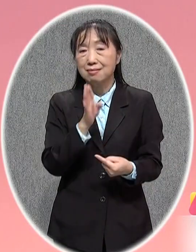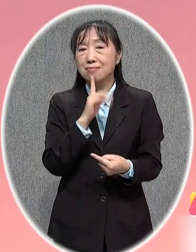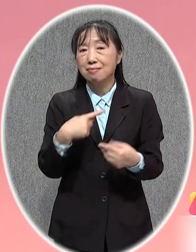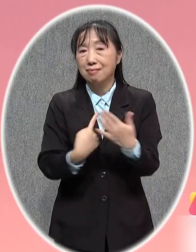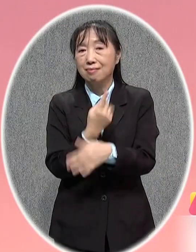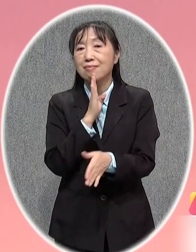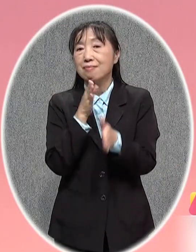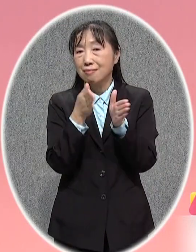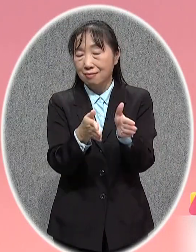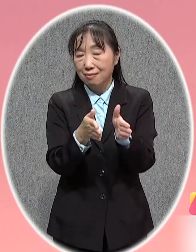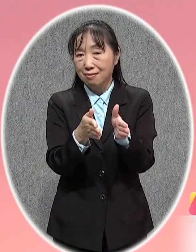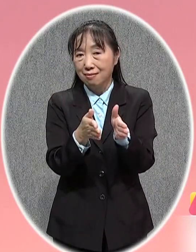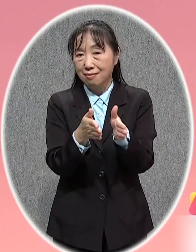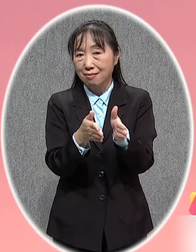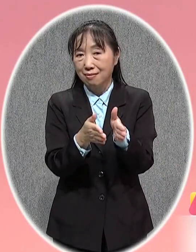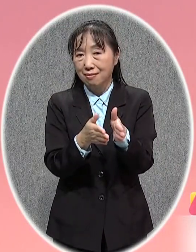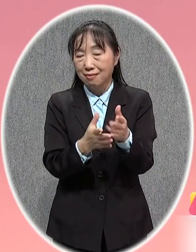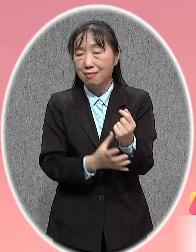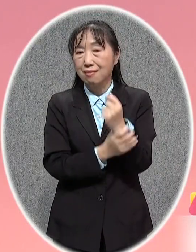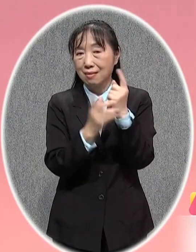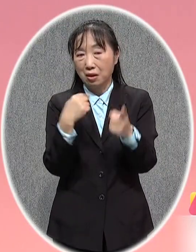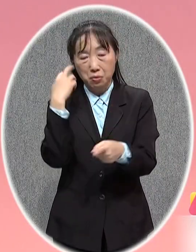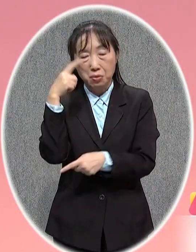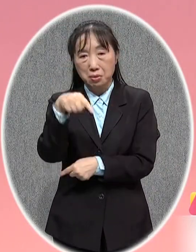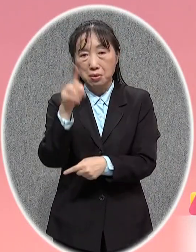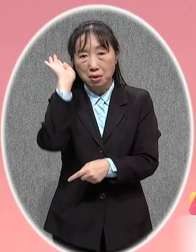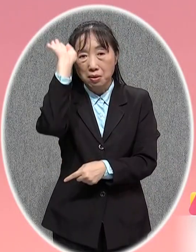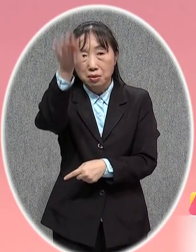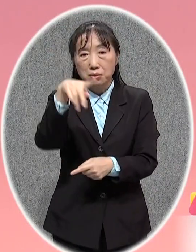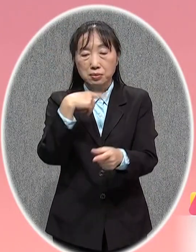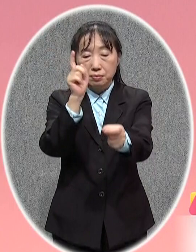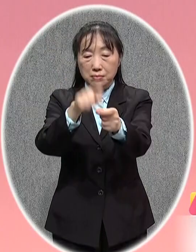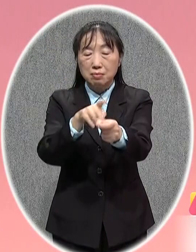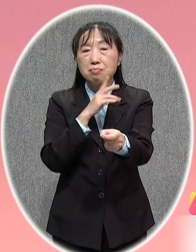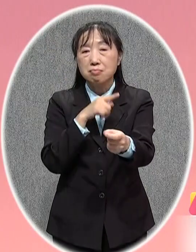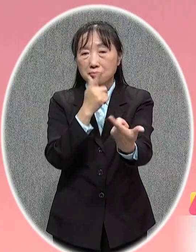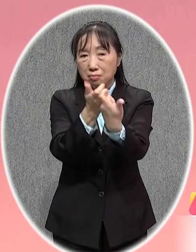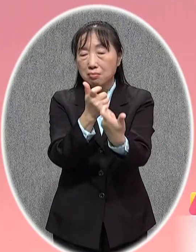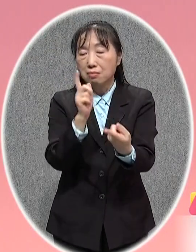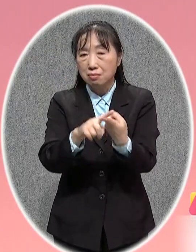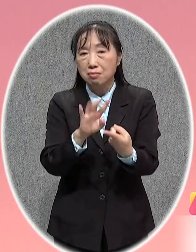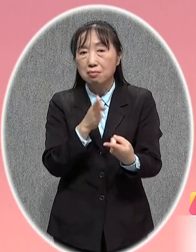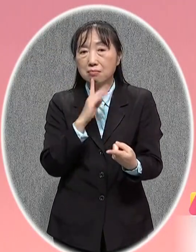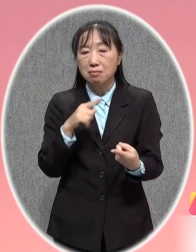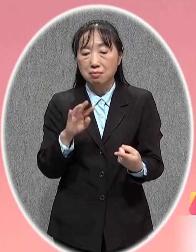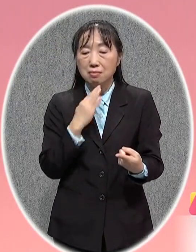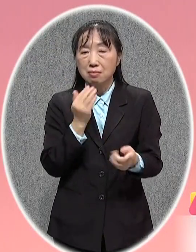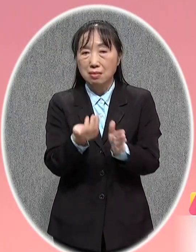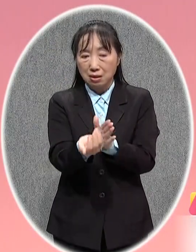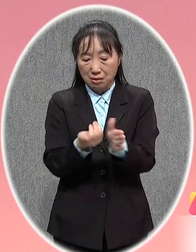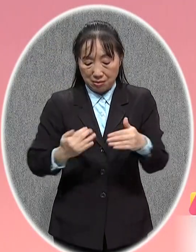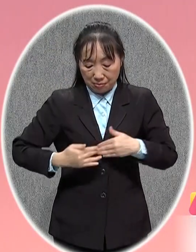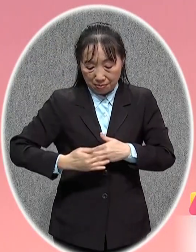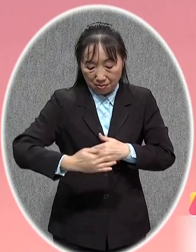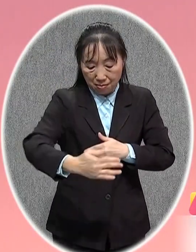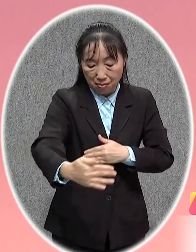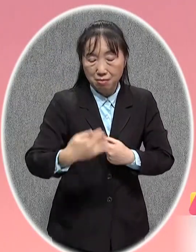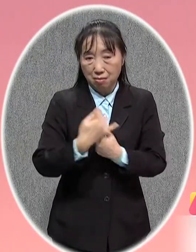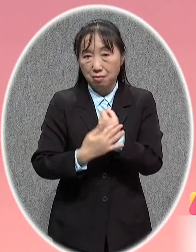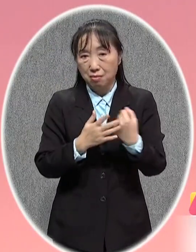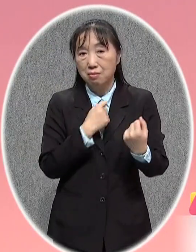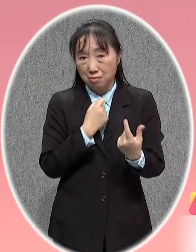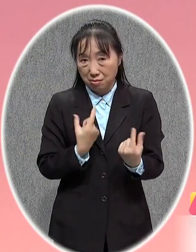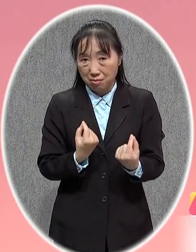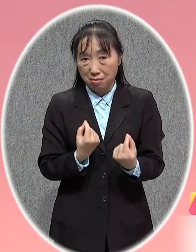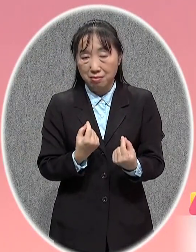不能单单只是支持这个遥远的愿景，而不去守护它可能的路径。那这